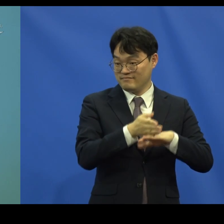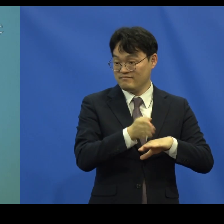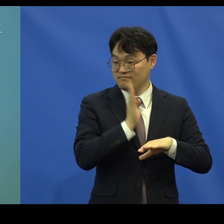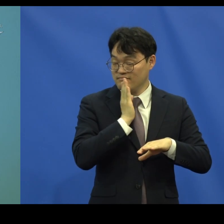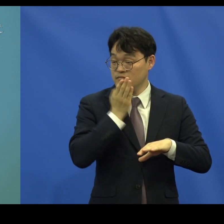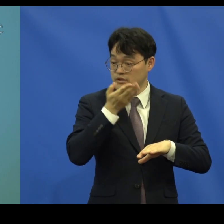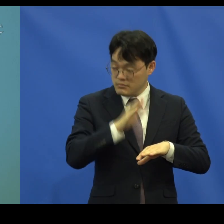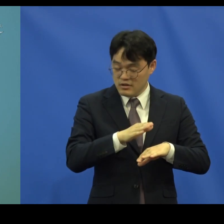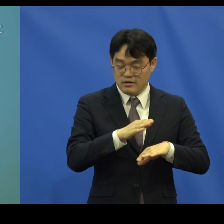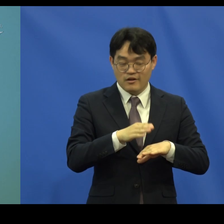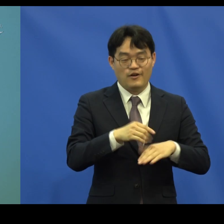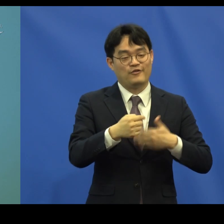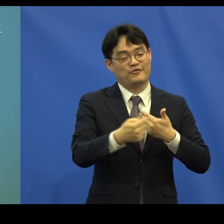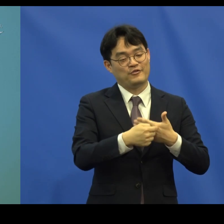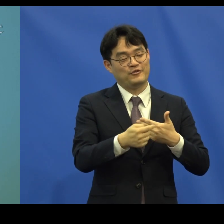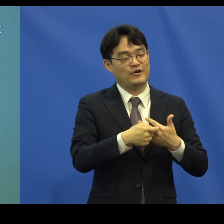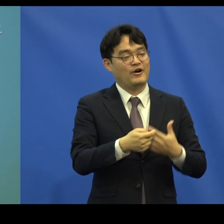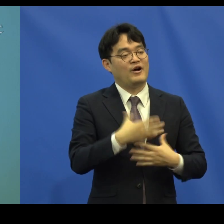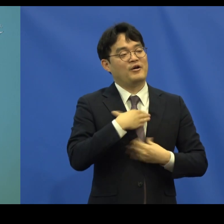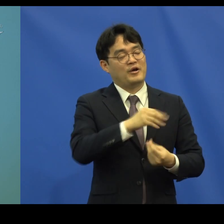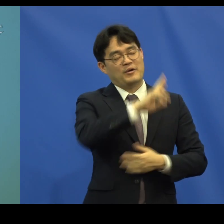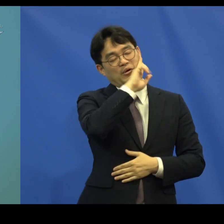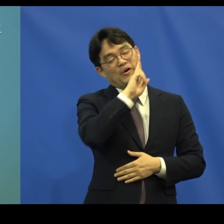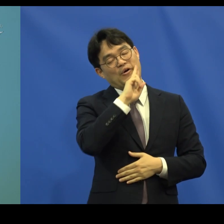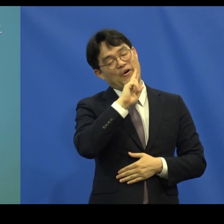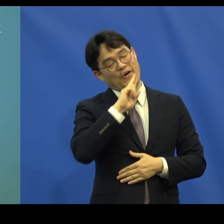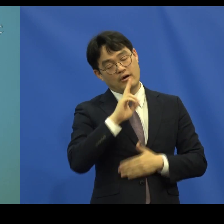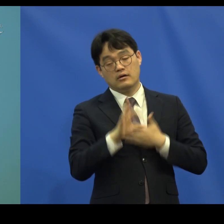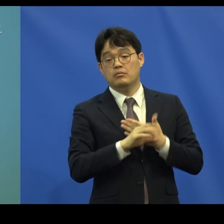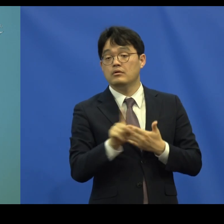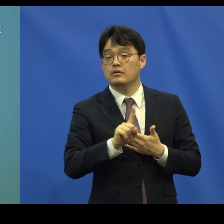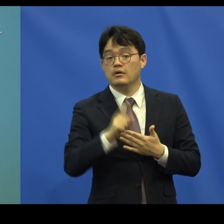영적으로는 굉장히 긴장감이 도는 때예요.